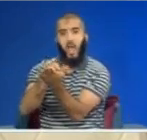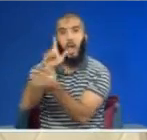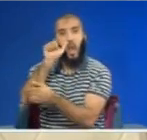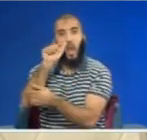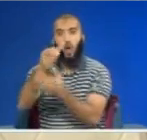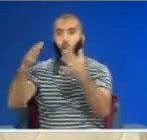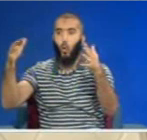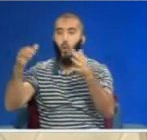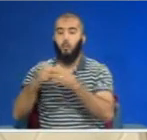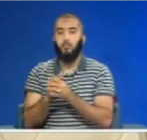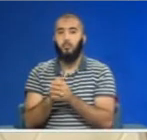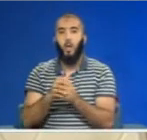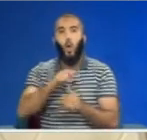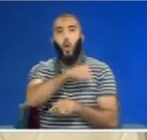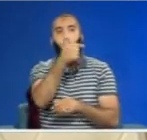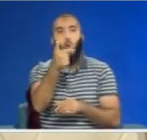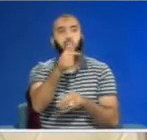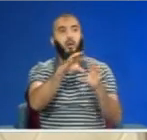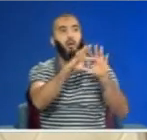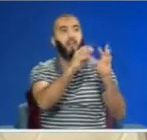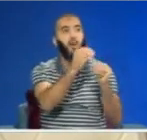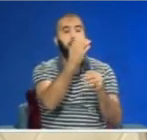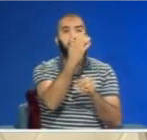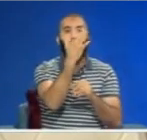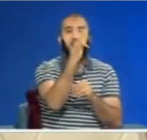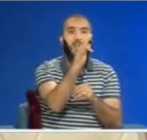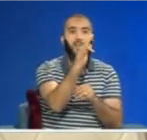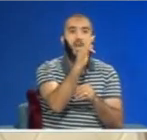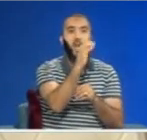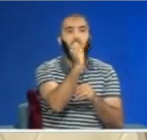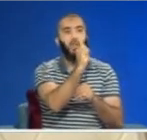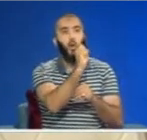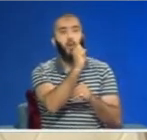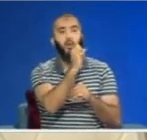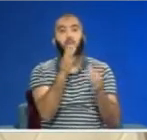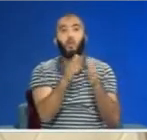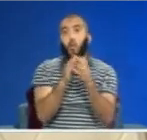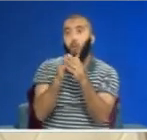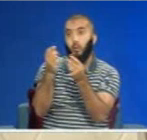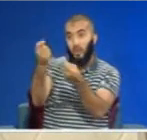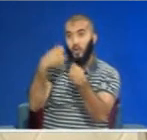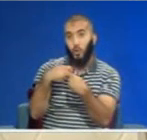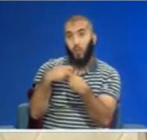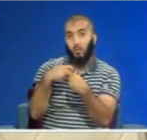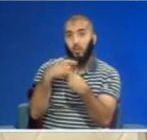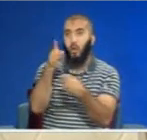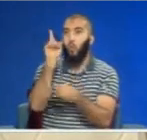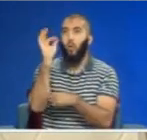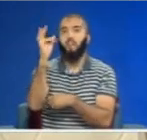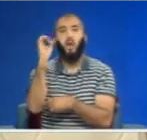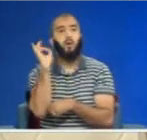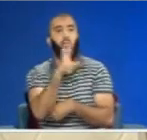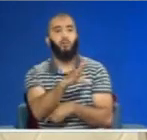أن يشاركوا أخاهم فيما أعطاه أبوه، فالأخ امتنع. الآن إذا كان